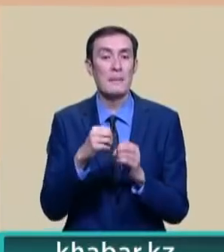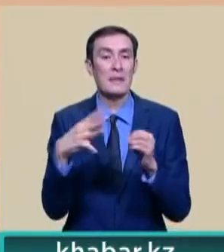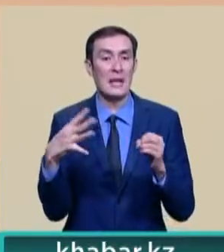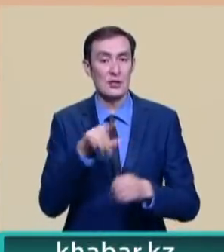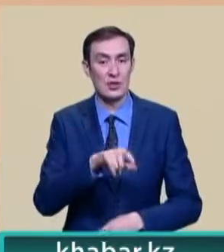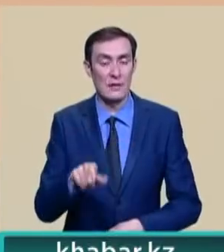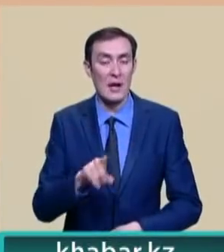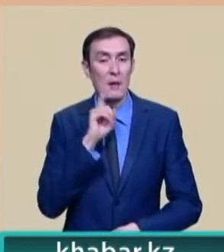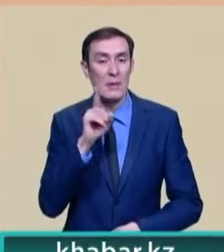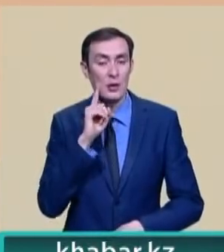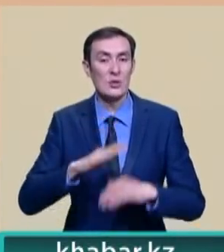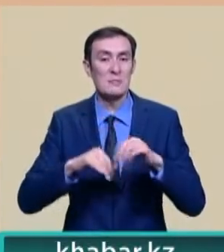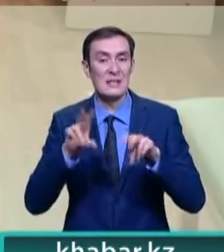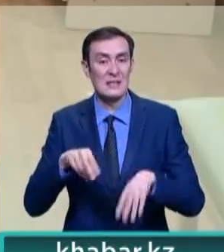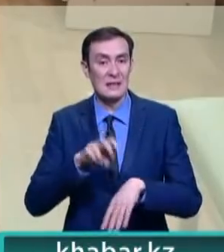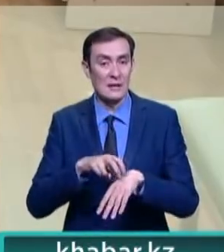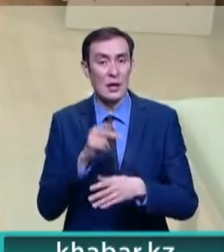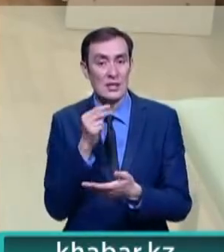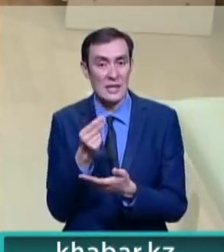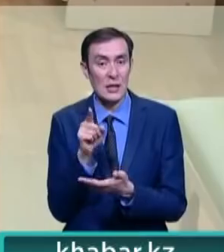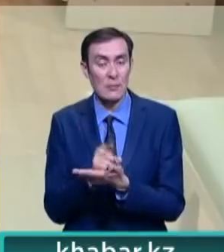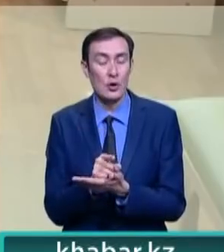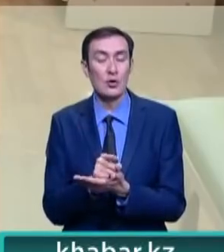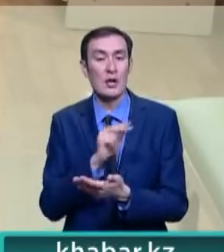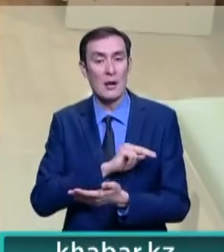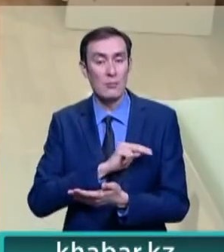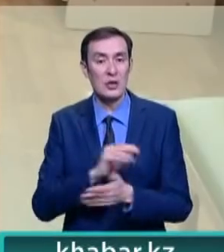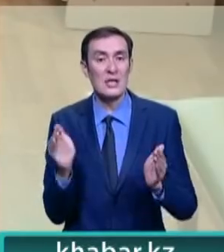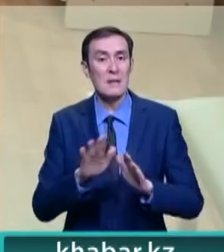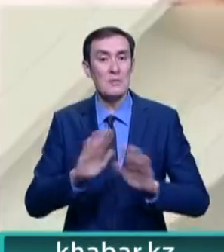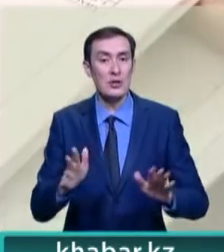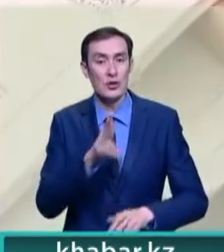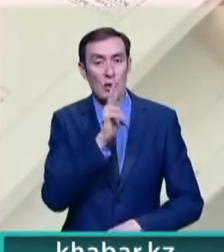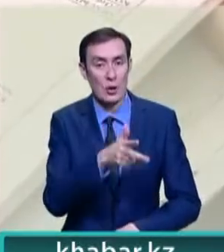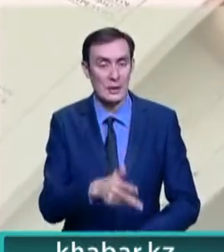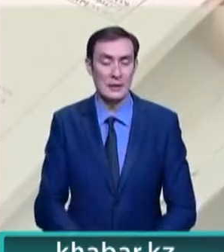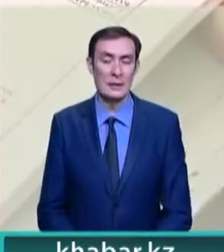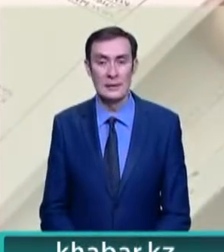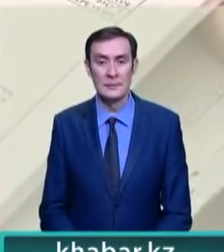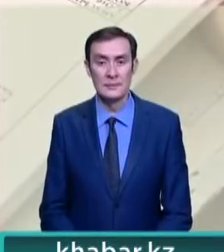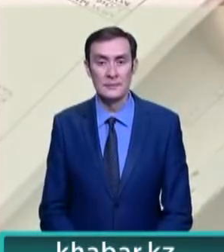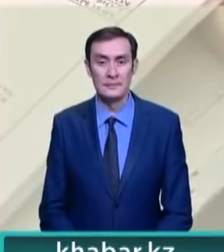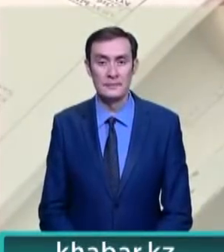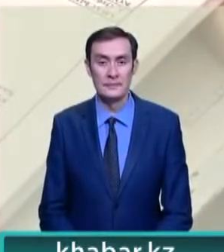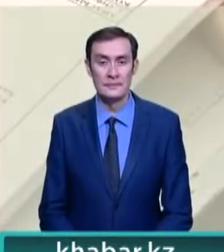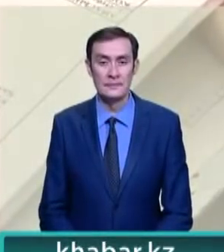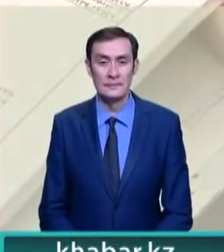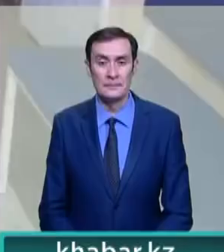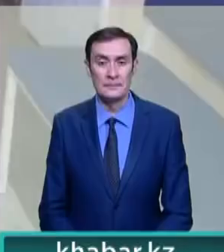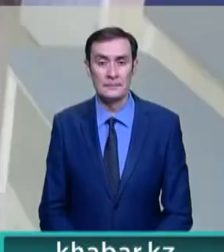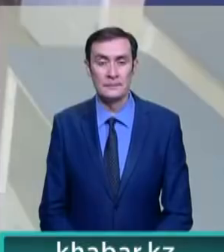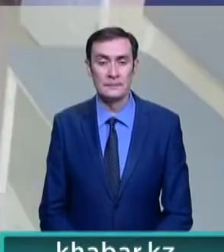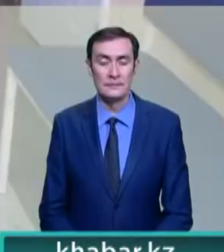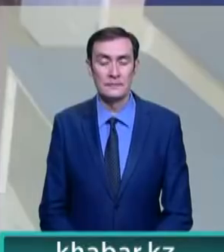человек. Молодой специалист, получивший деньги, должен проработать в регионе не менее 3 лет. Тамара Степанова, Дамир Берикулы, Евгения Шинкаренко,